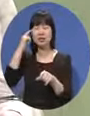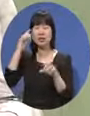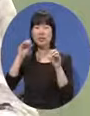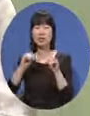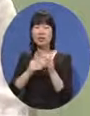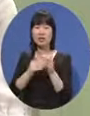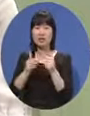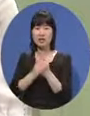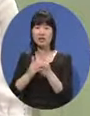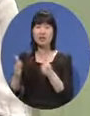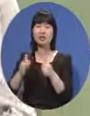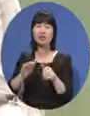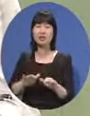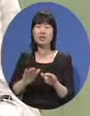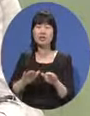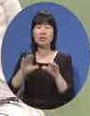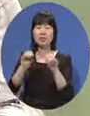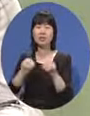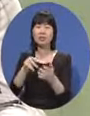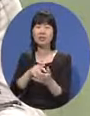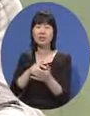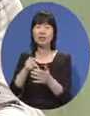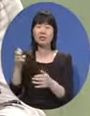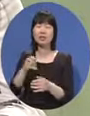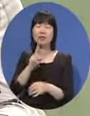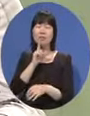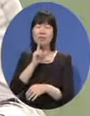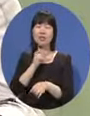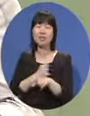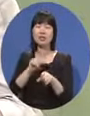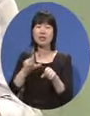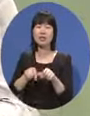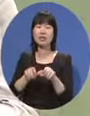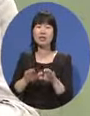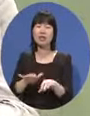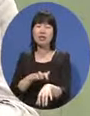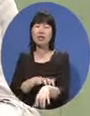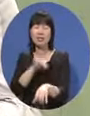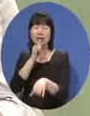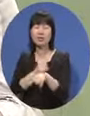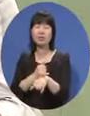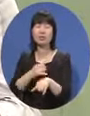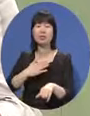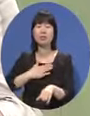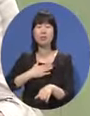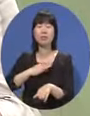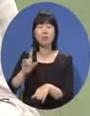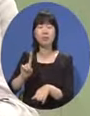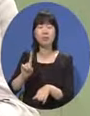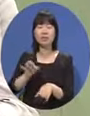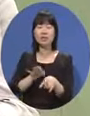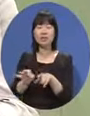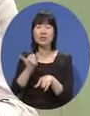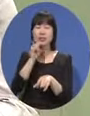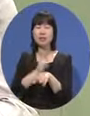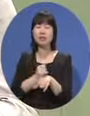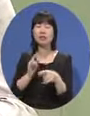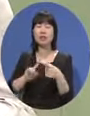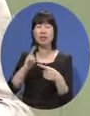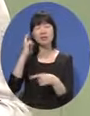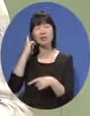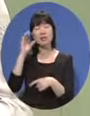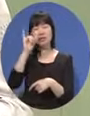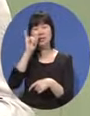되겠네 홍보를 하니까 옵션 상태에서 뭘 자꾸 얘기를 하면 심어 귀찮고 자기를 이렇게 뭘까 2 잔소리하고 이렇게